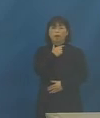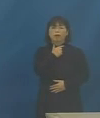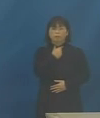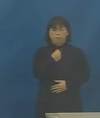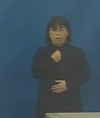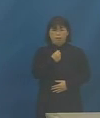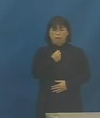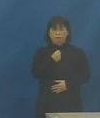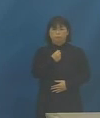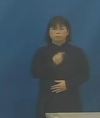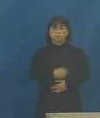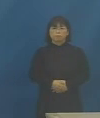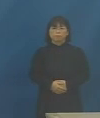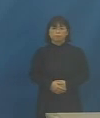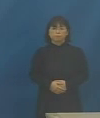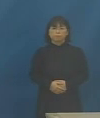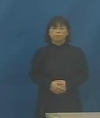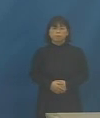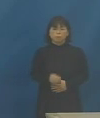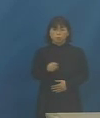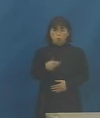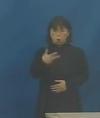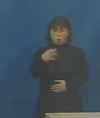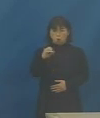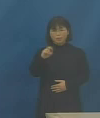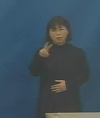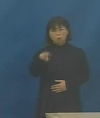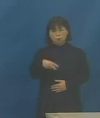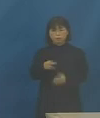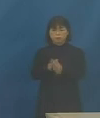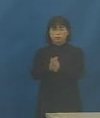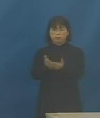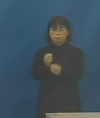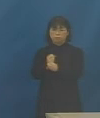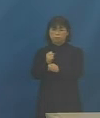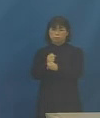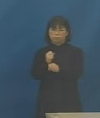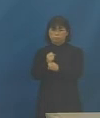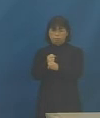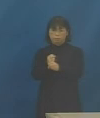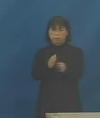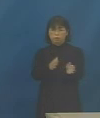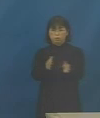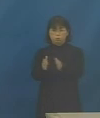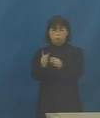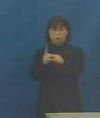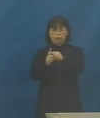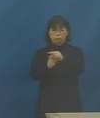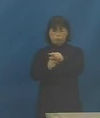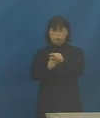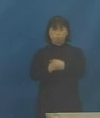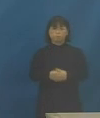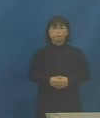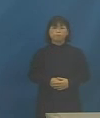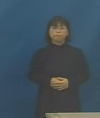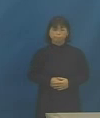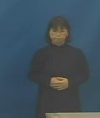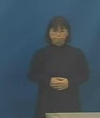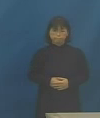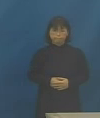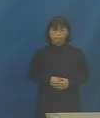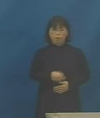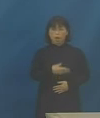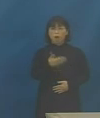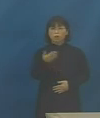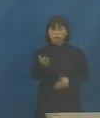そのあの子を利用今整えるところでございますそれから県庁の